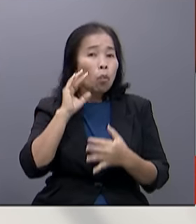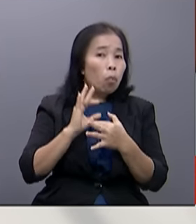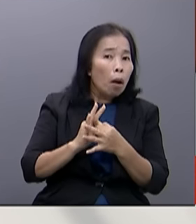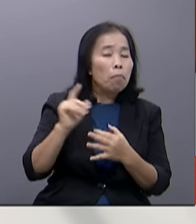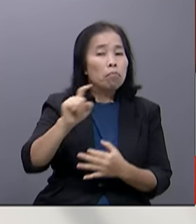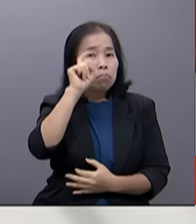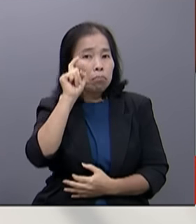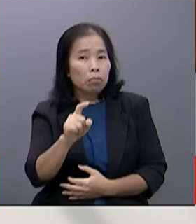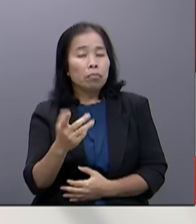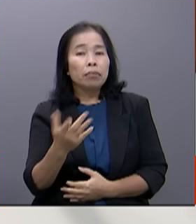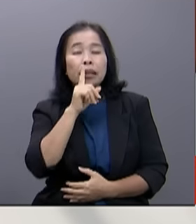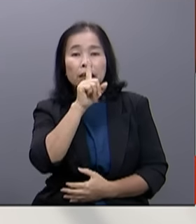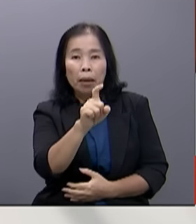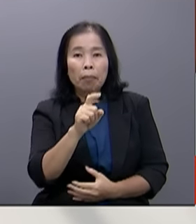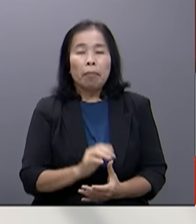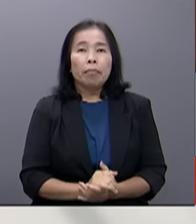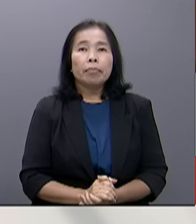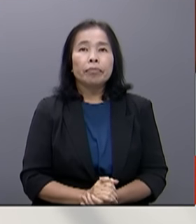เกตยังไงบ้างคะ